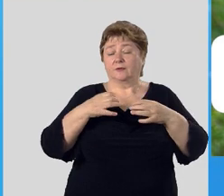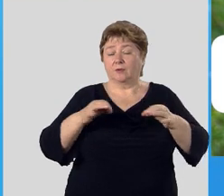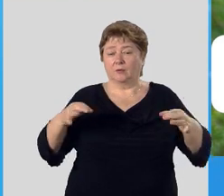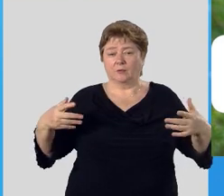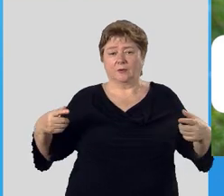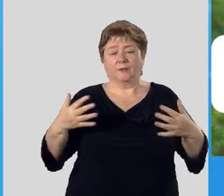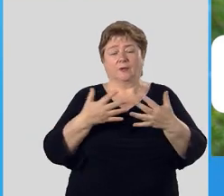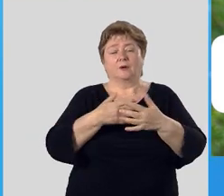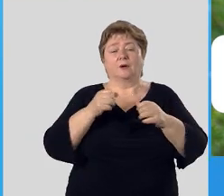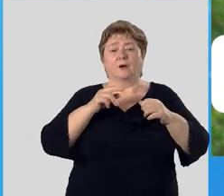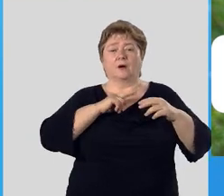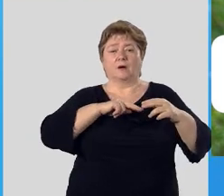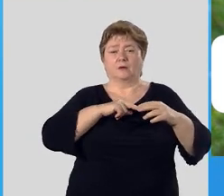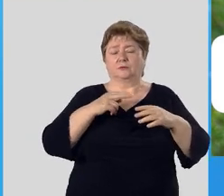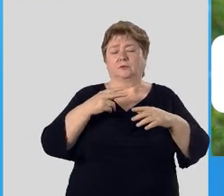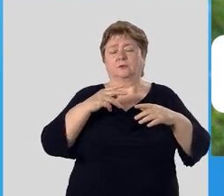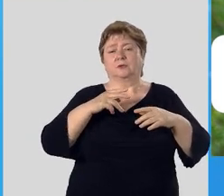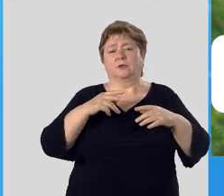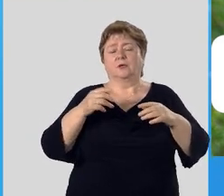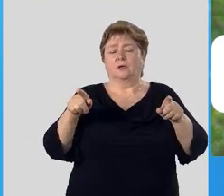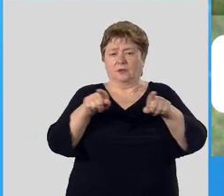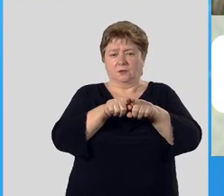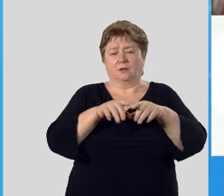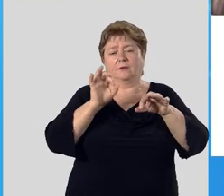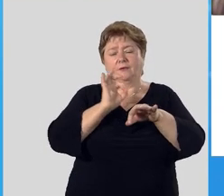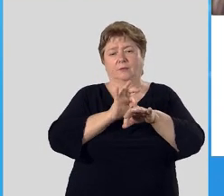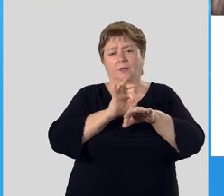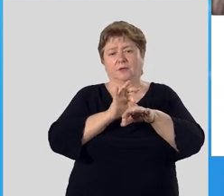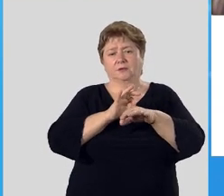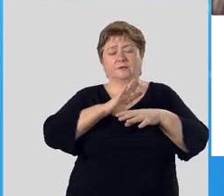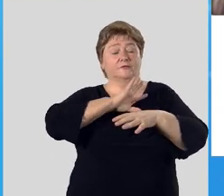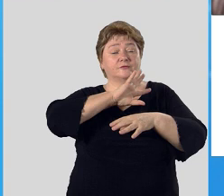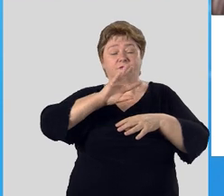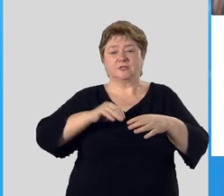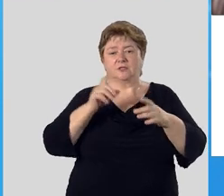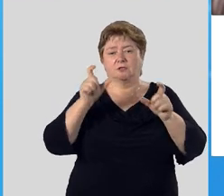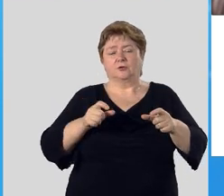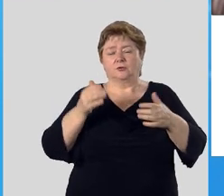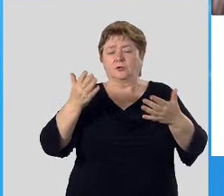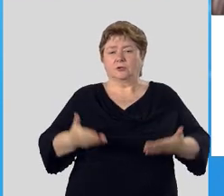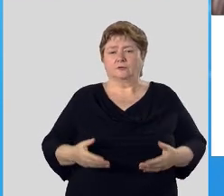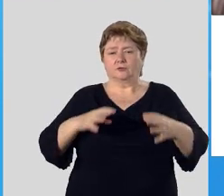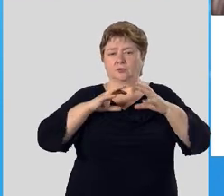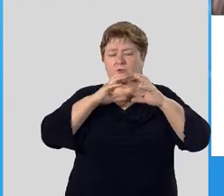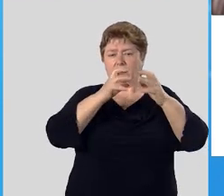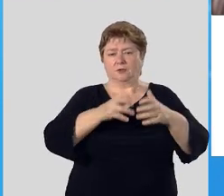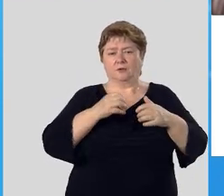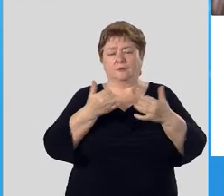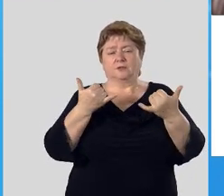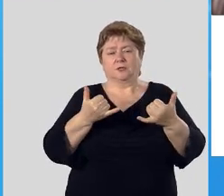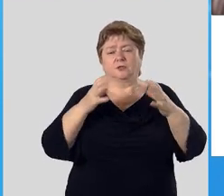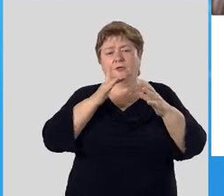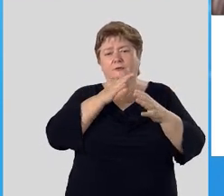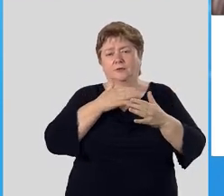орудий труда сходные болезни все люди населяющие землю в настоящее